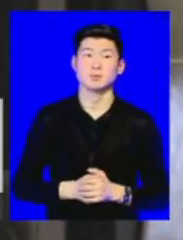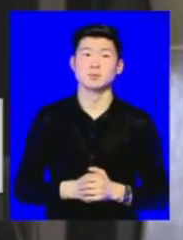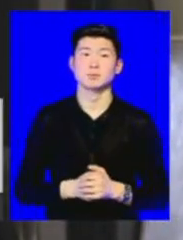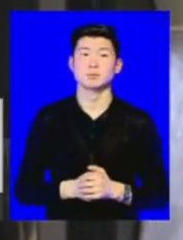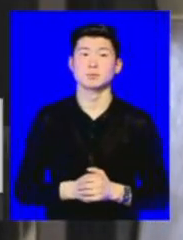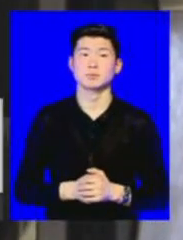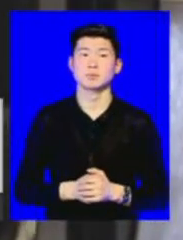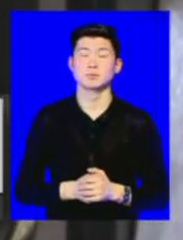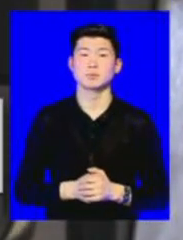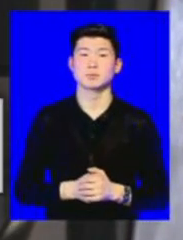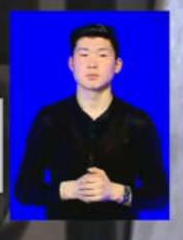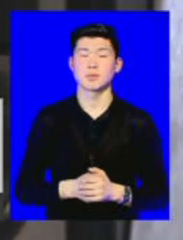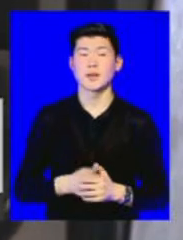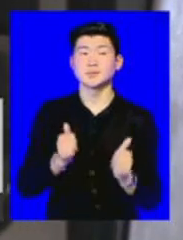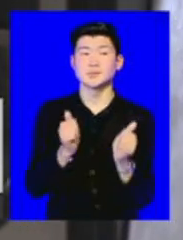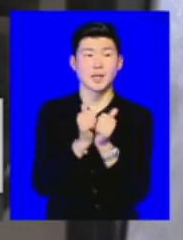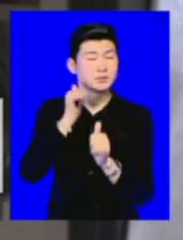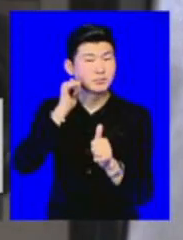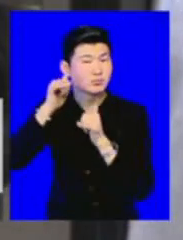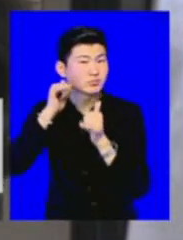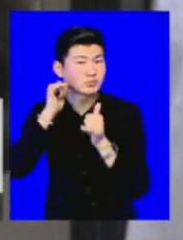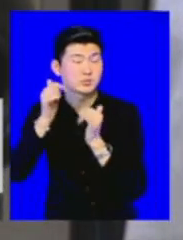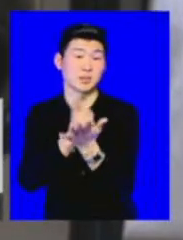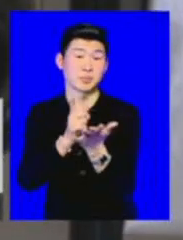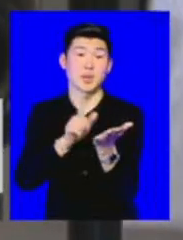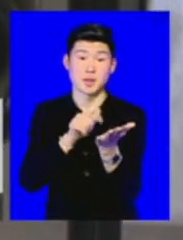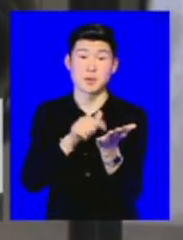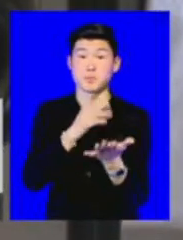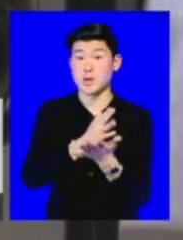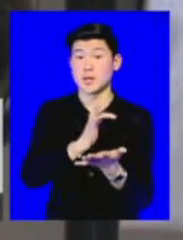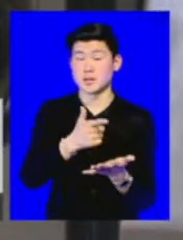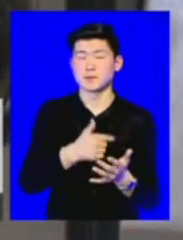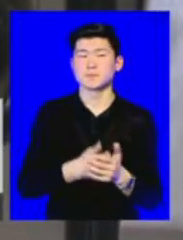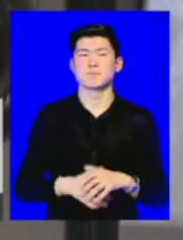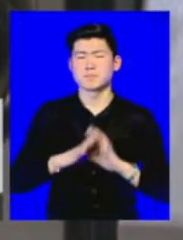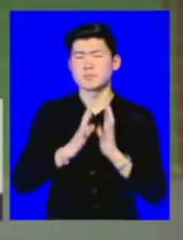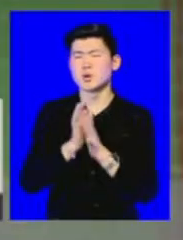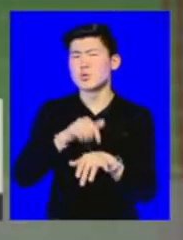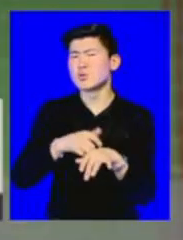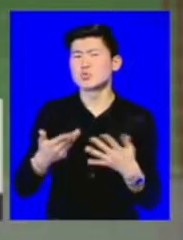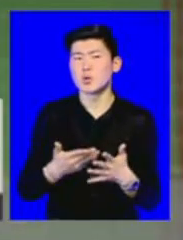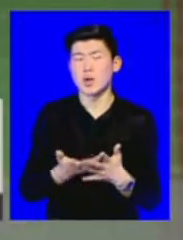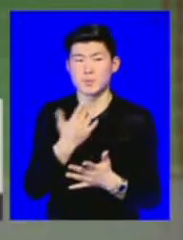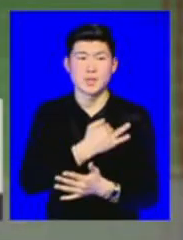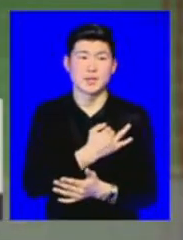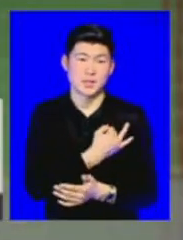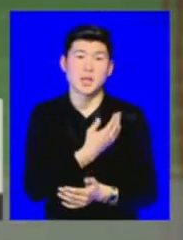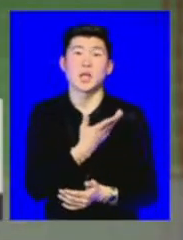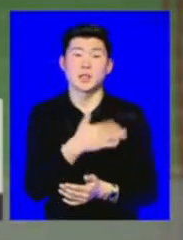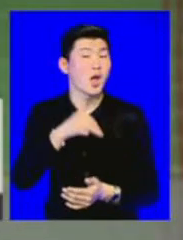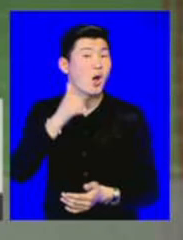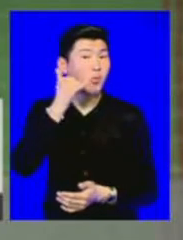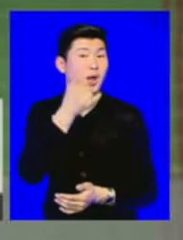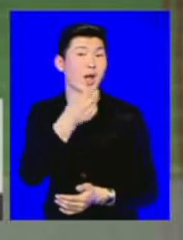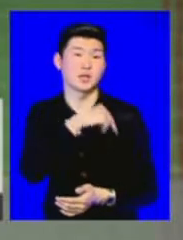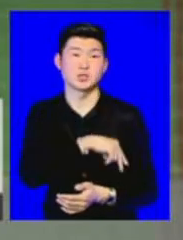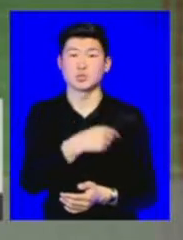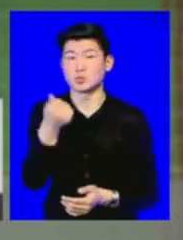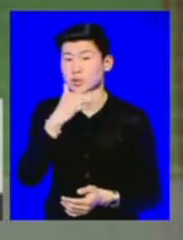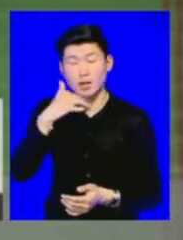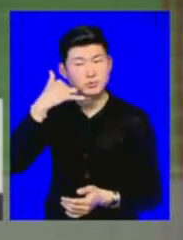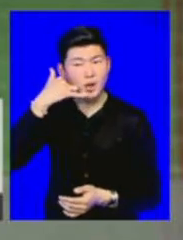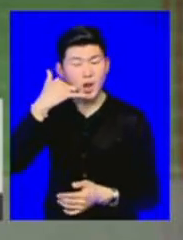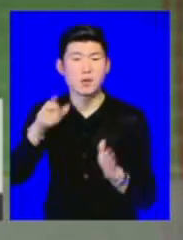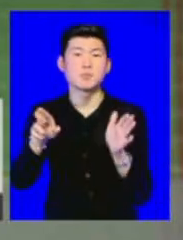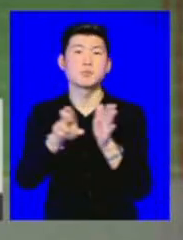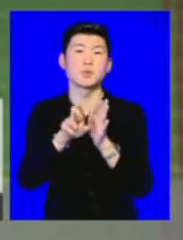багш одоо найзуудтай холбогдох юм шаардлага бол гардаг. За тэгэхээр энэ тохиолдолд бол энэ ихтэй утасыг ашиглаад одоо үнгүй ярих юм боломжтой юм